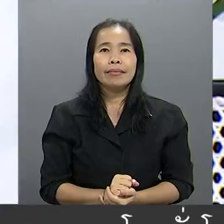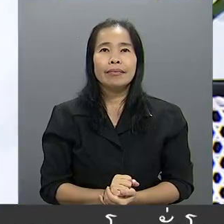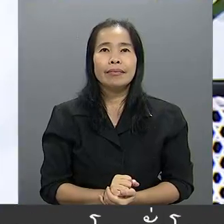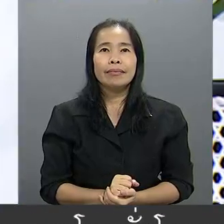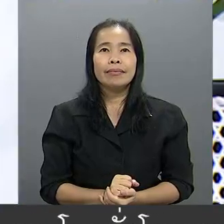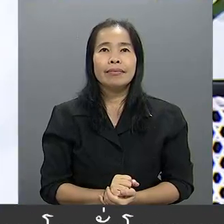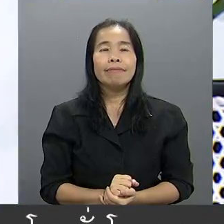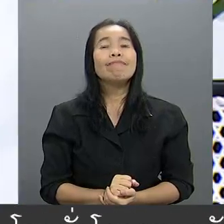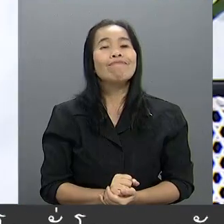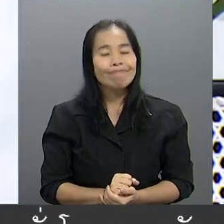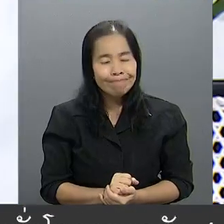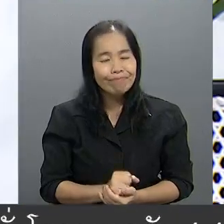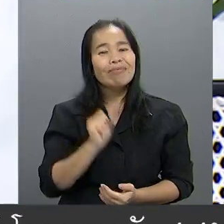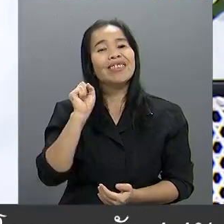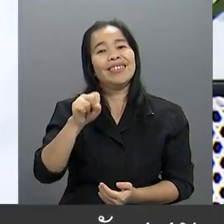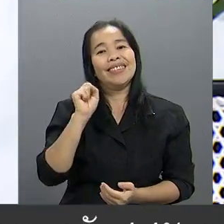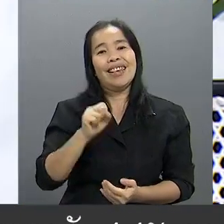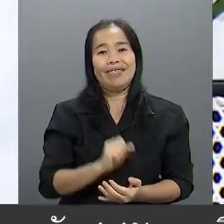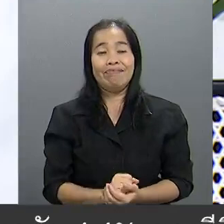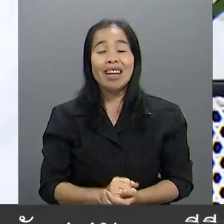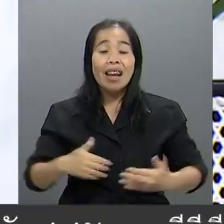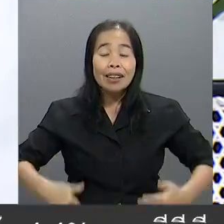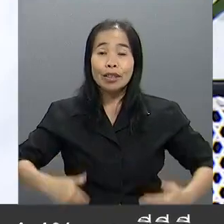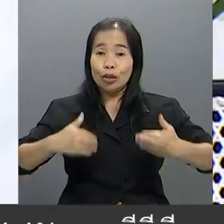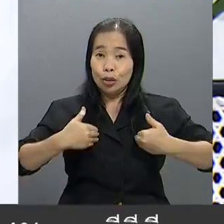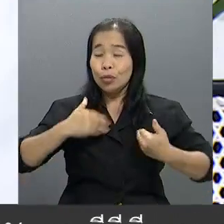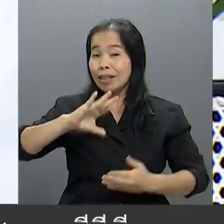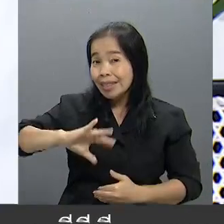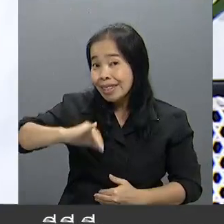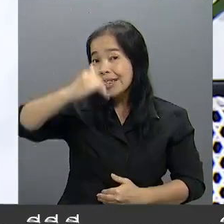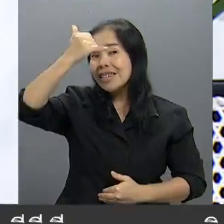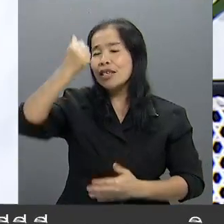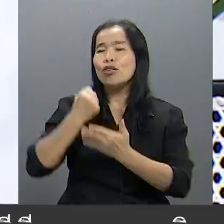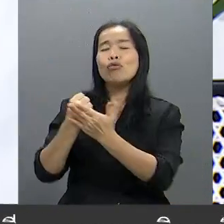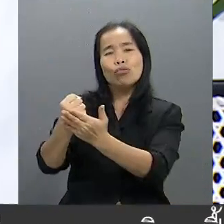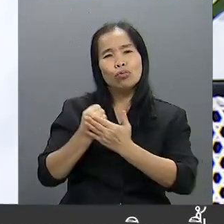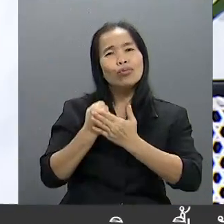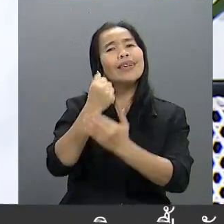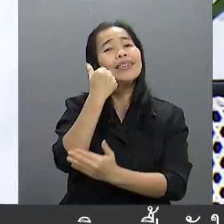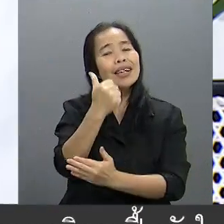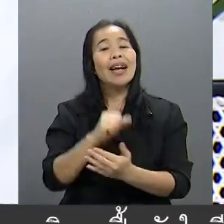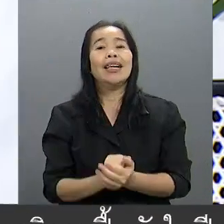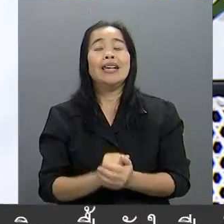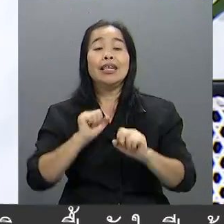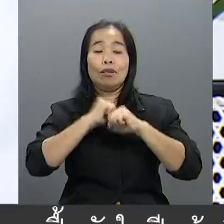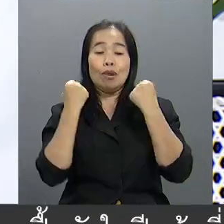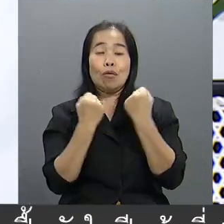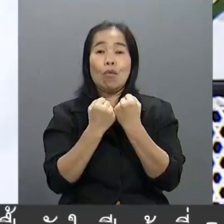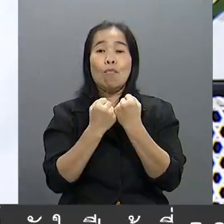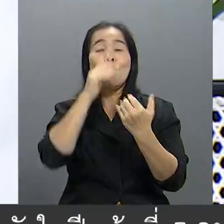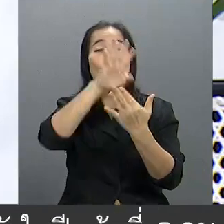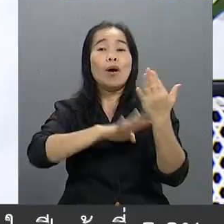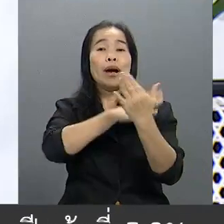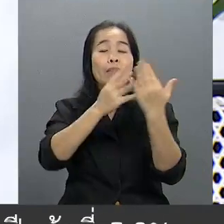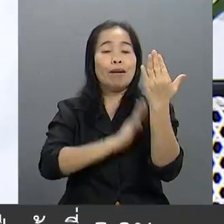ใช่แล้วค่ะคุณผู้ชมคะคุณภาพชีวิตที่ดีแบ่งปันกันได้นะคะในส่วนของสมาคมวางแผนครอบครัวแห่งประเทศไทยค่ะ